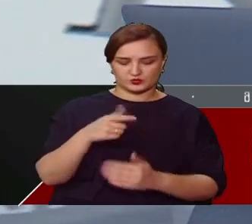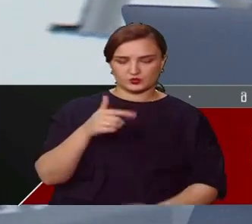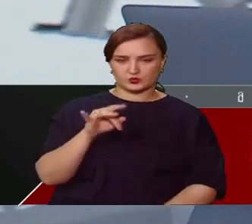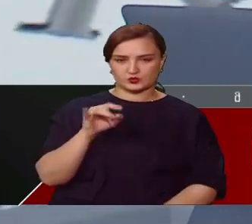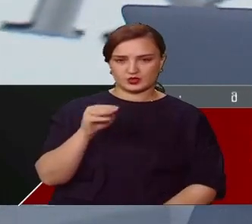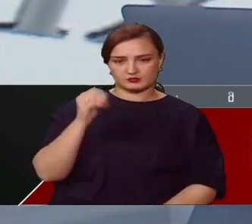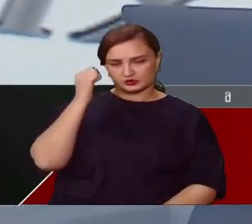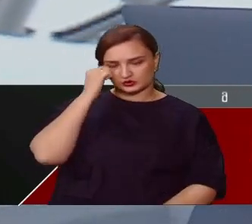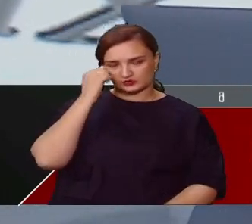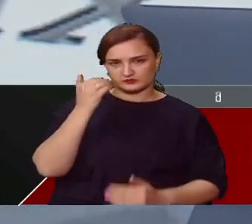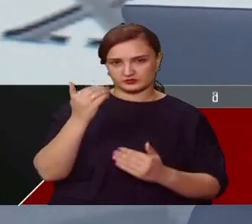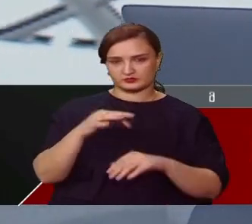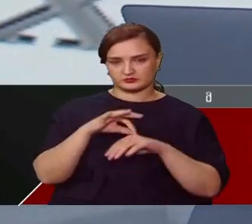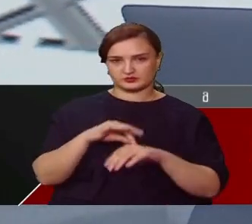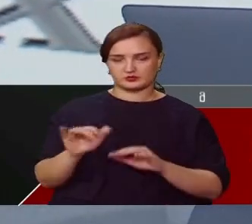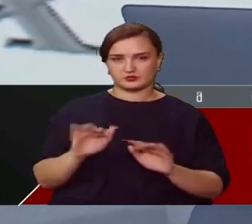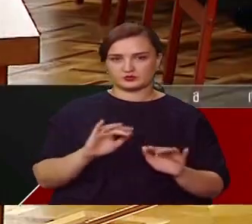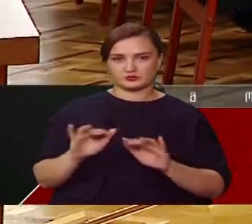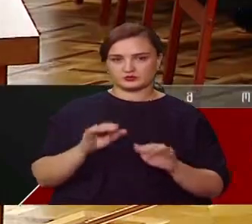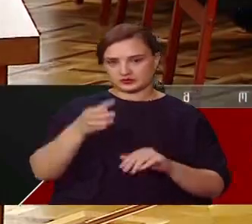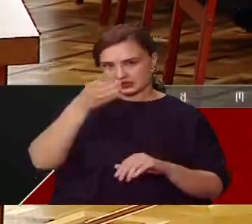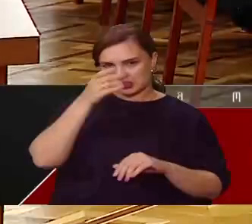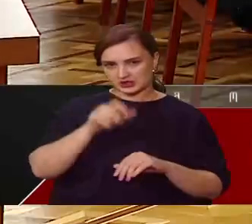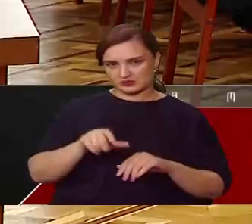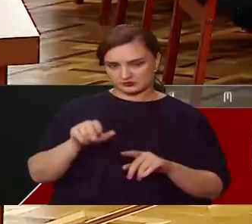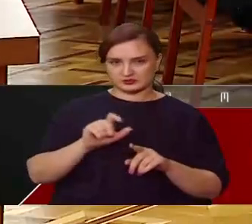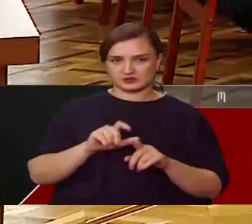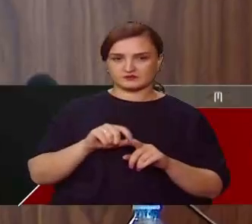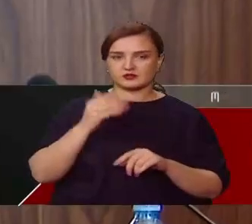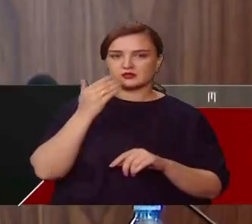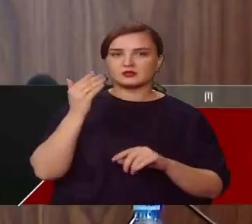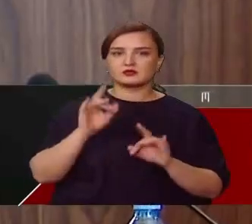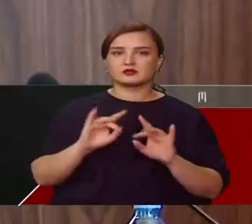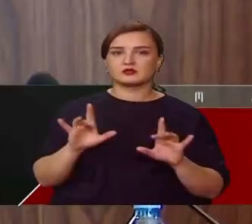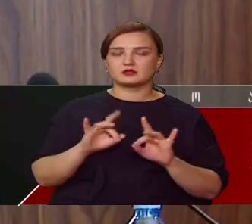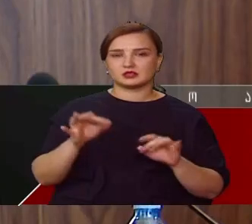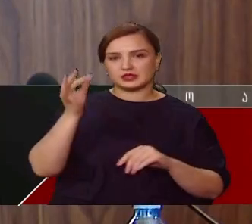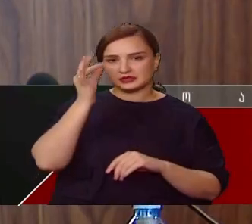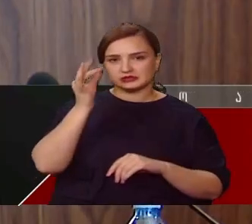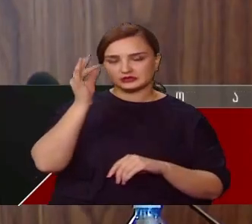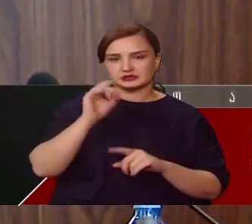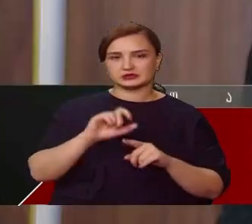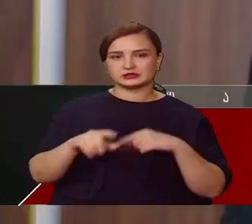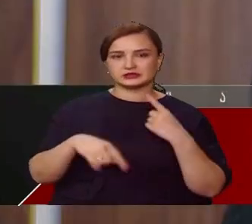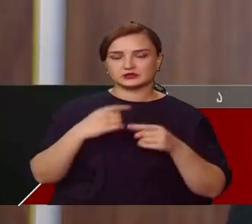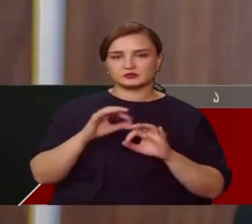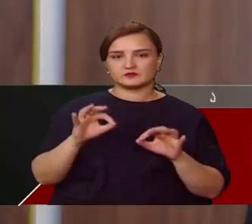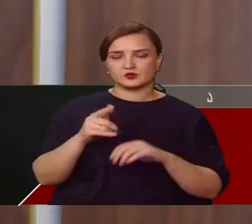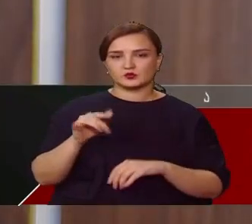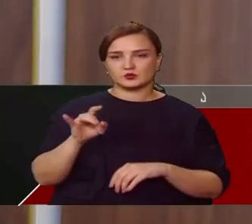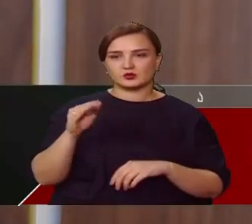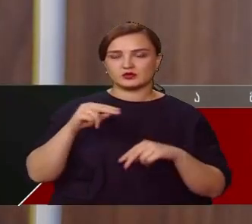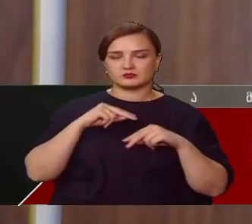ზის ხსოვნის საღამო გაიმართა ღონისძიებაზე. აკადემიკოსებმა სიტყვით მიმართეს დამწრე საზოგადოებას გაიხსენეს და ისაუბრეს გურამ შარაძის ღვაწლსა